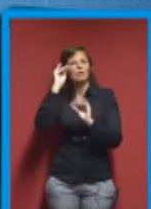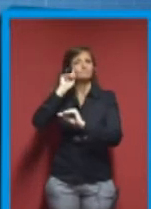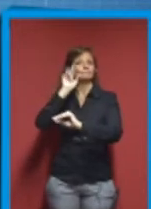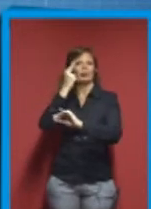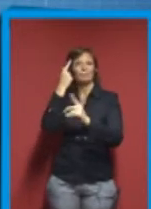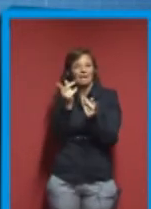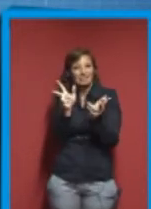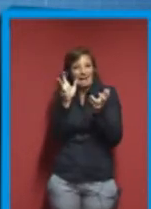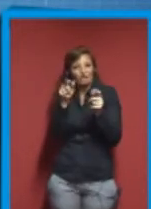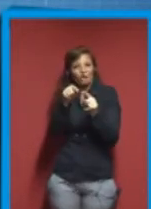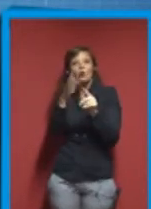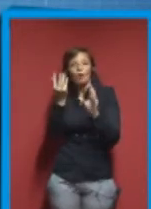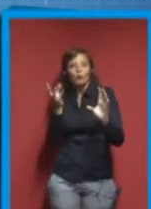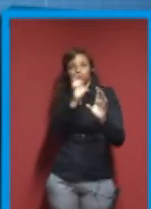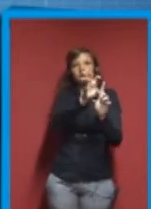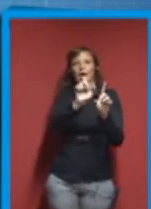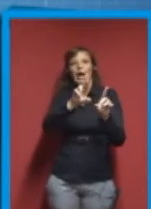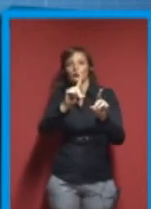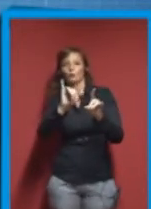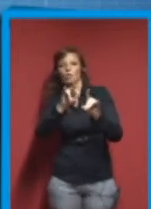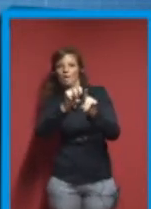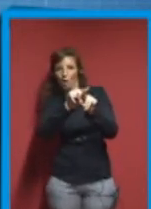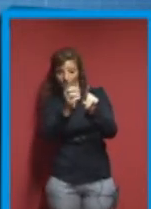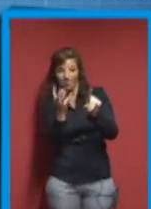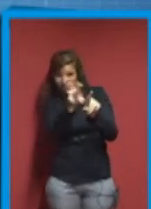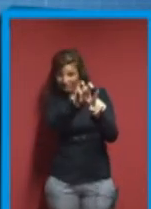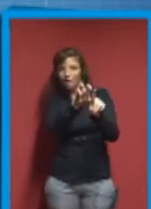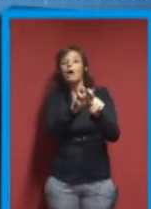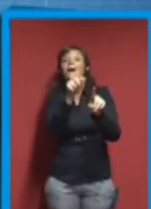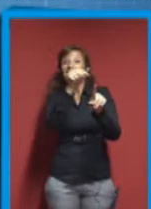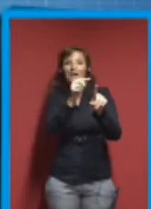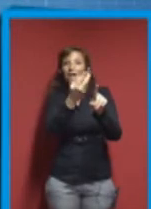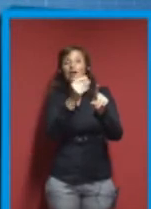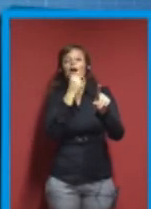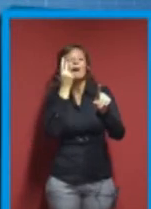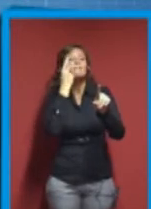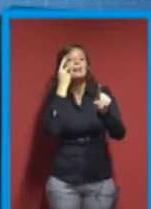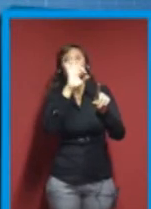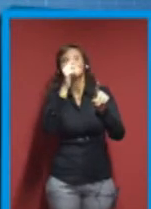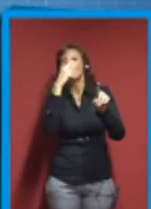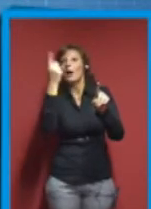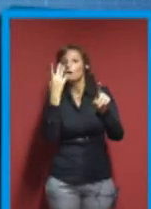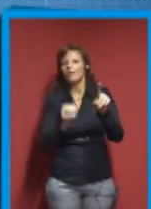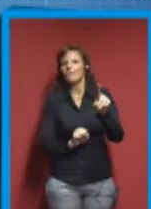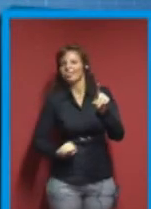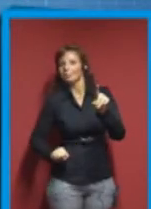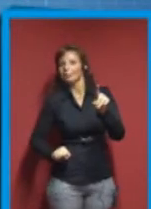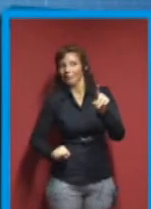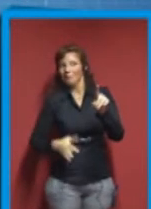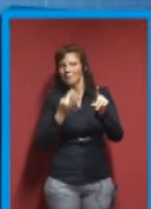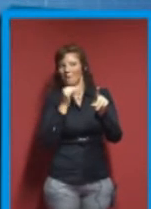su Arduino e può andare a vedere se qualcuno fa delle puzzette.